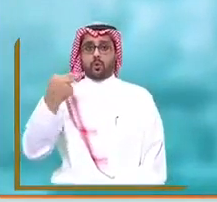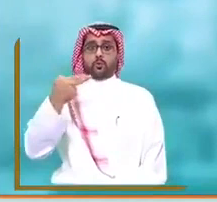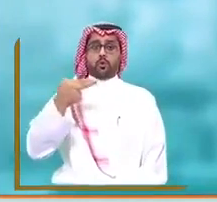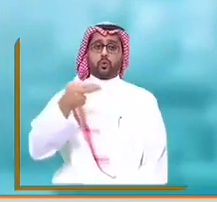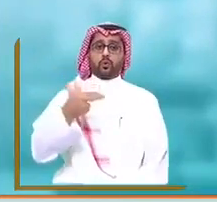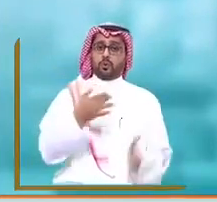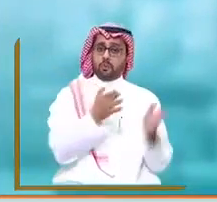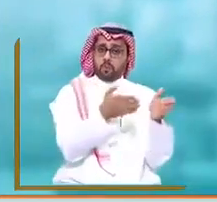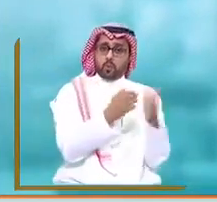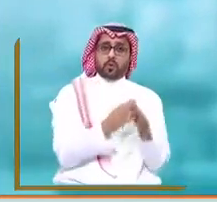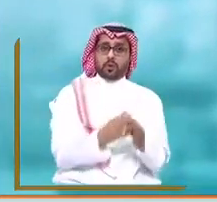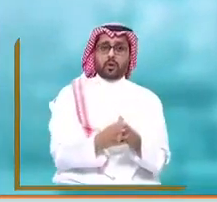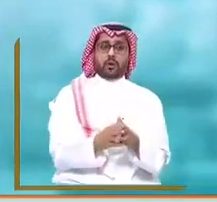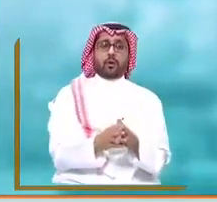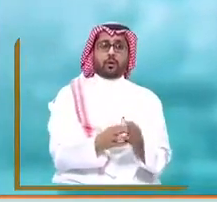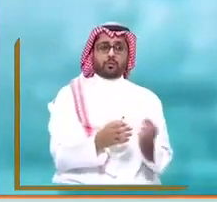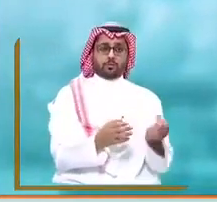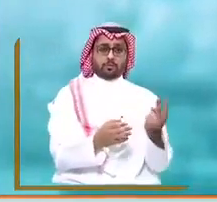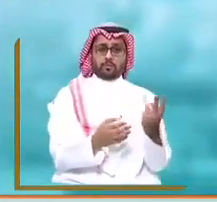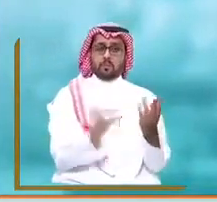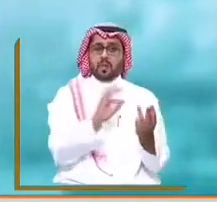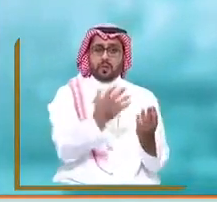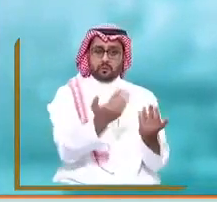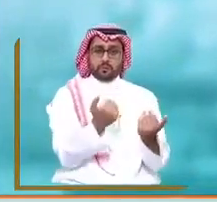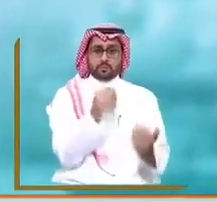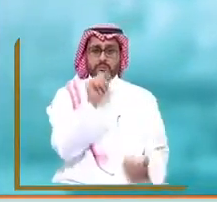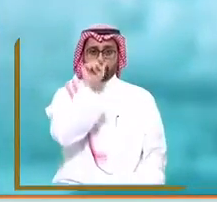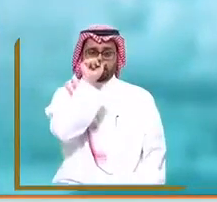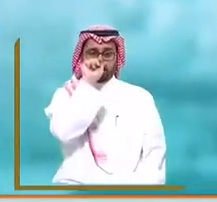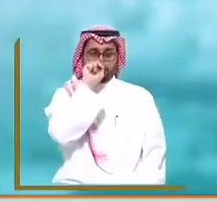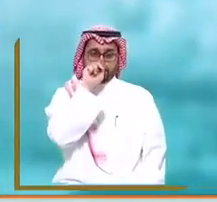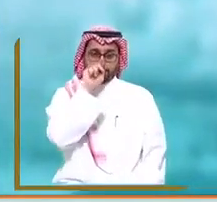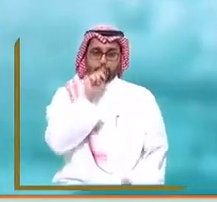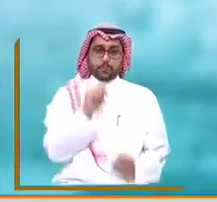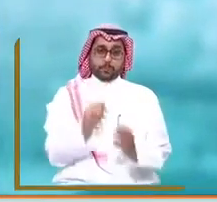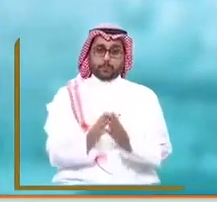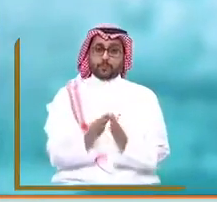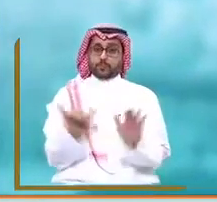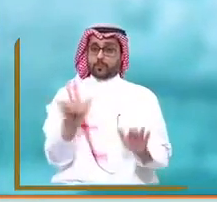للتطبيق والتي يعمل عليها المركز الآن. والله